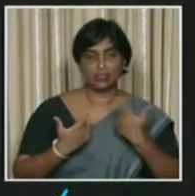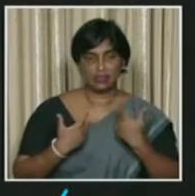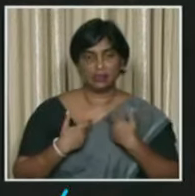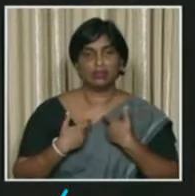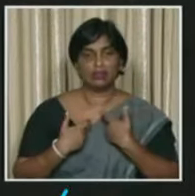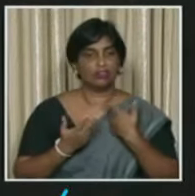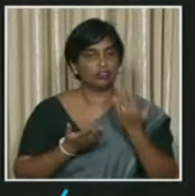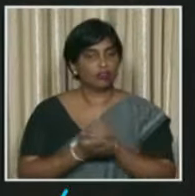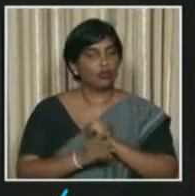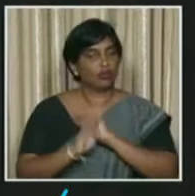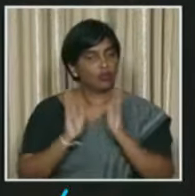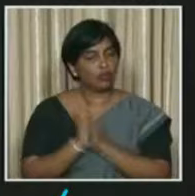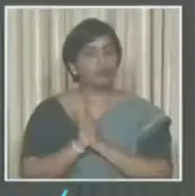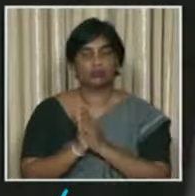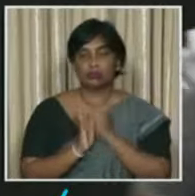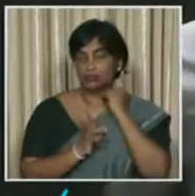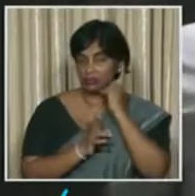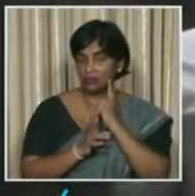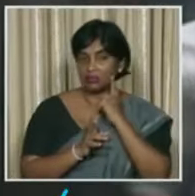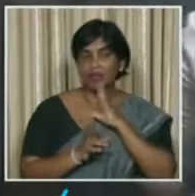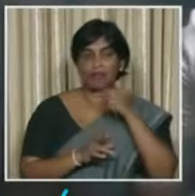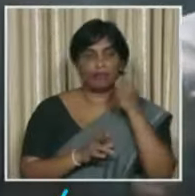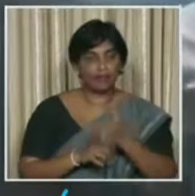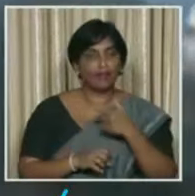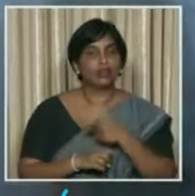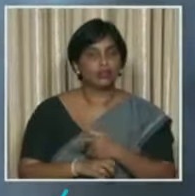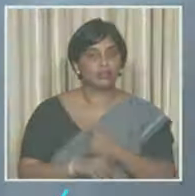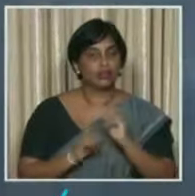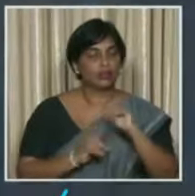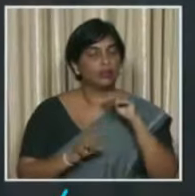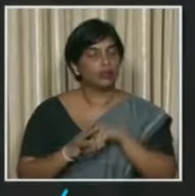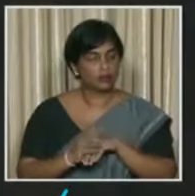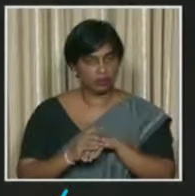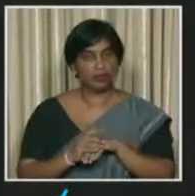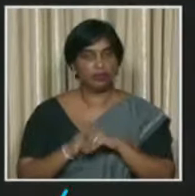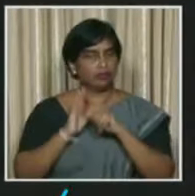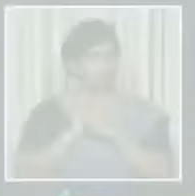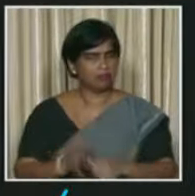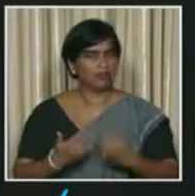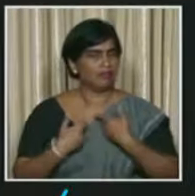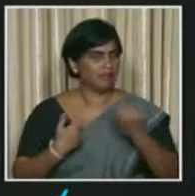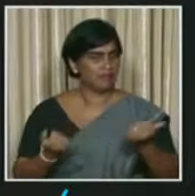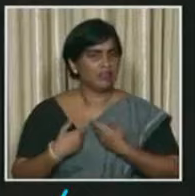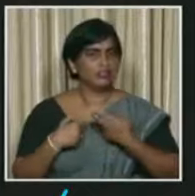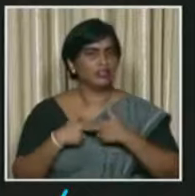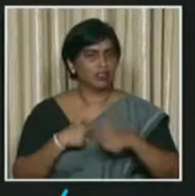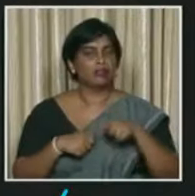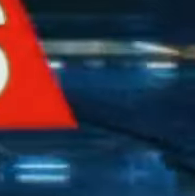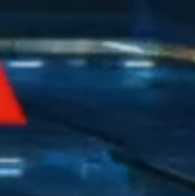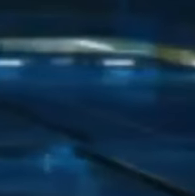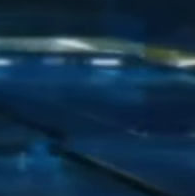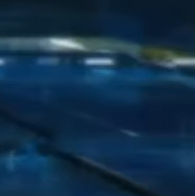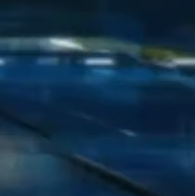මා උපයාගත් සියලුම ශාස්ත්‍රීය වටිනාකම් වලට මේ සභාව තුල මාව අගෞරවයට පත් කිරීමට හේතු වෙච්ච කාරණා